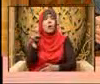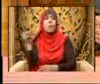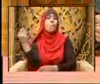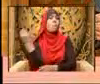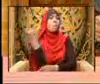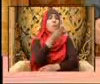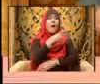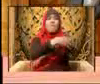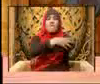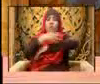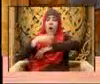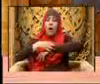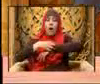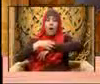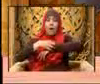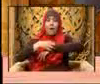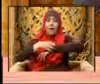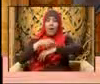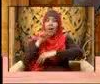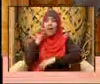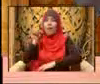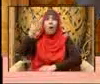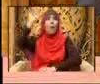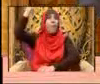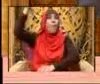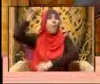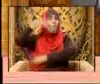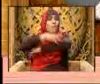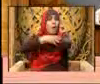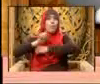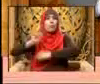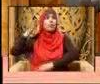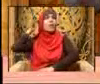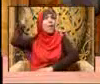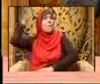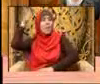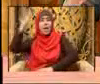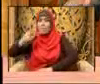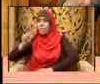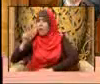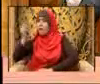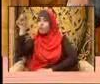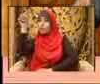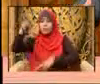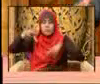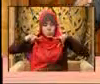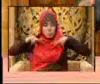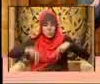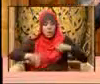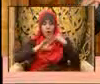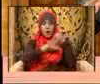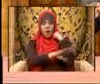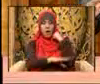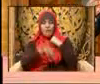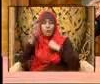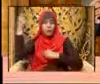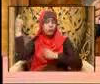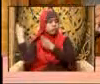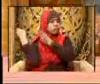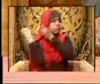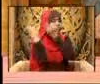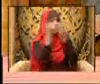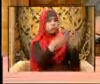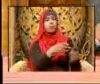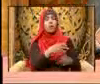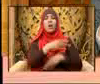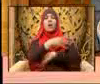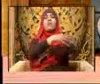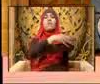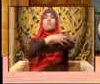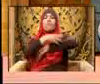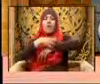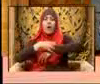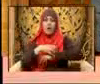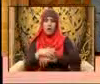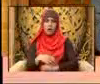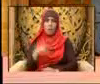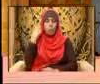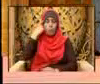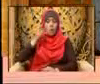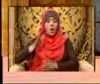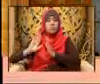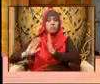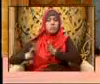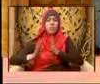ومن هناك، إنما هي حق الفقراء وحق المحتاجين وحق أنه باش البلاد كلها تمشي نعم بانتظام وتسير